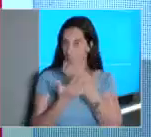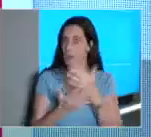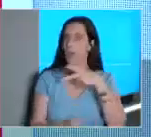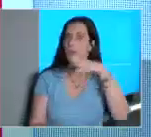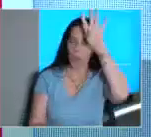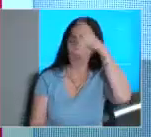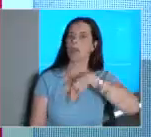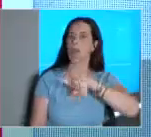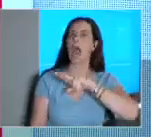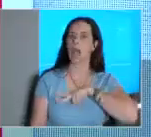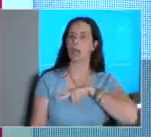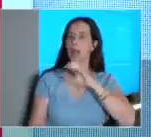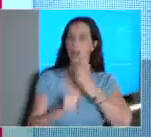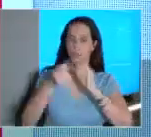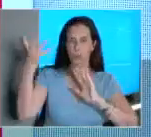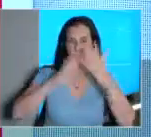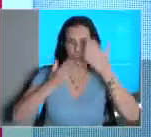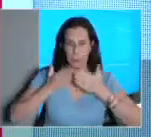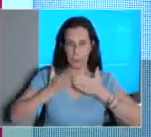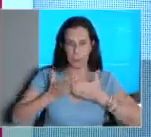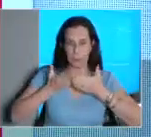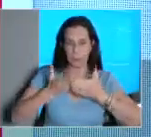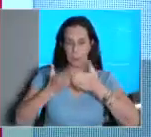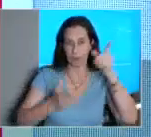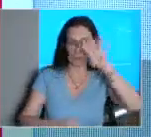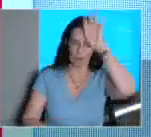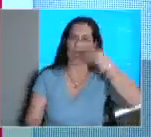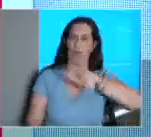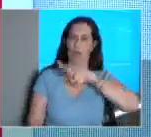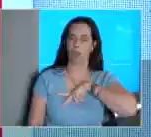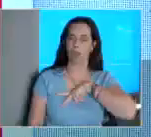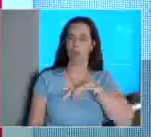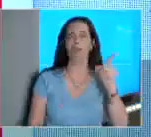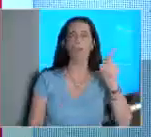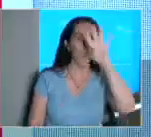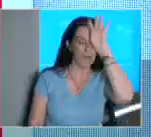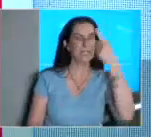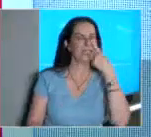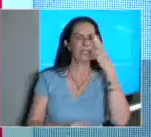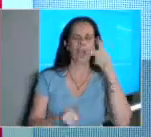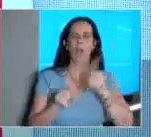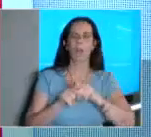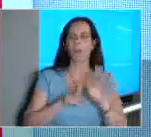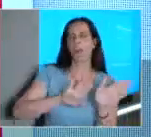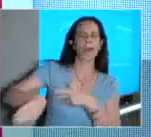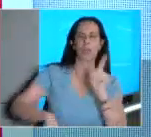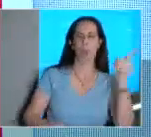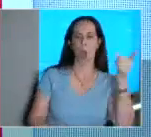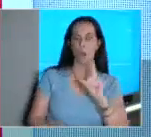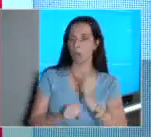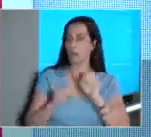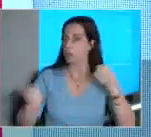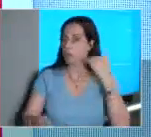איראן אחראית לפיגוע מחליות הנפט במפרץ הפרסי וניסתה להעלים ראיות למעורבותה.